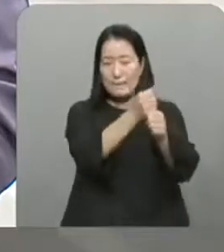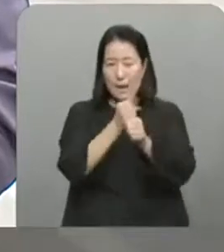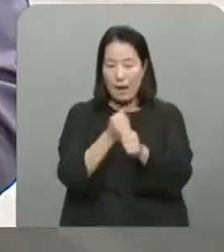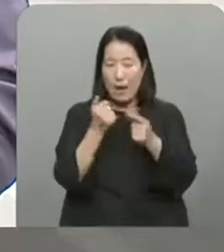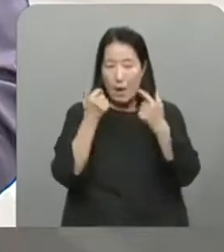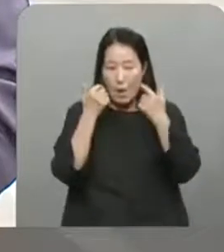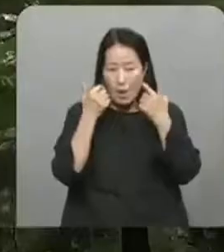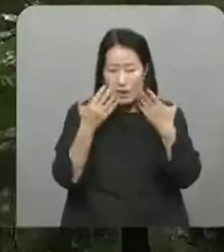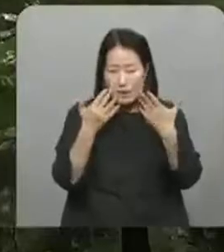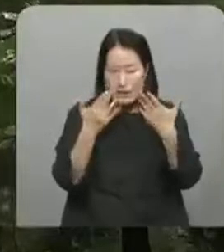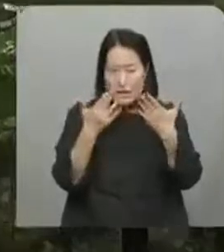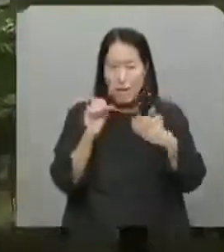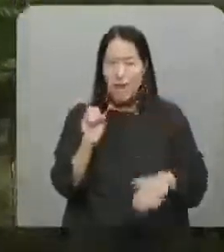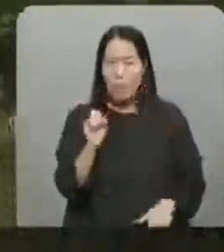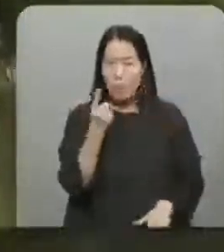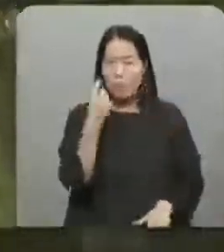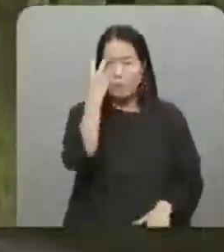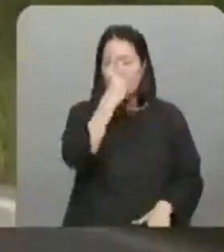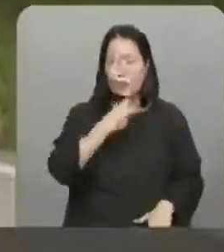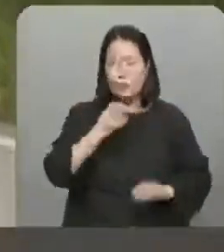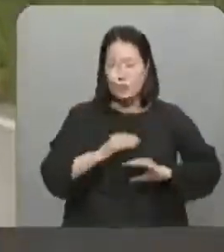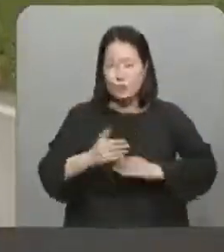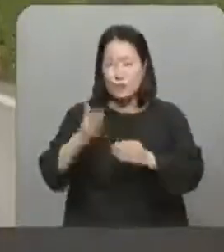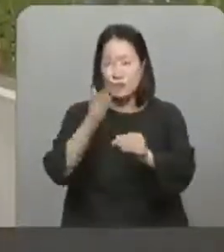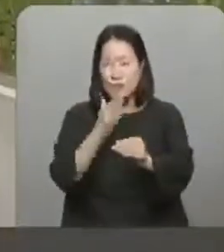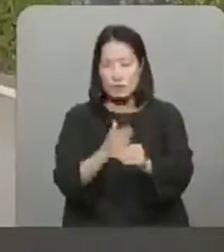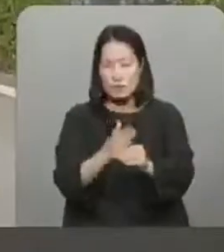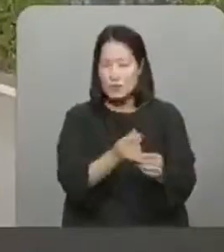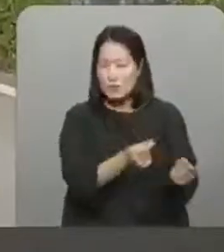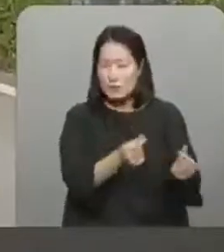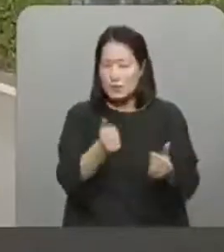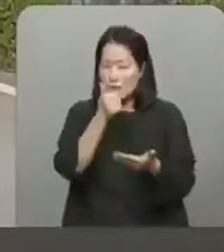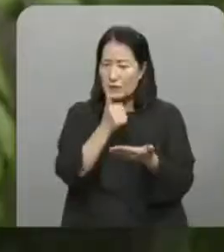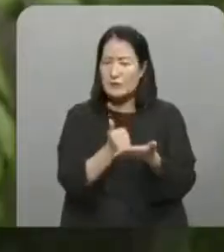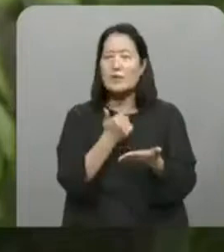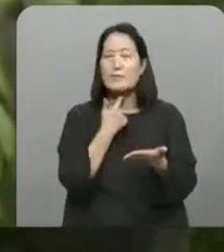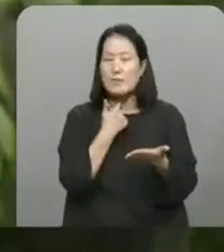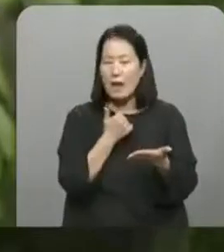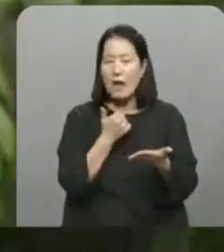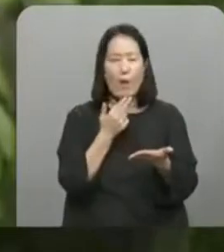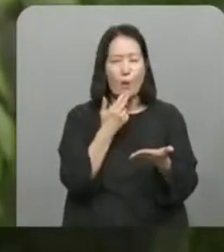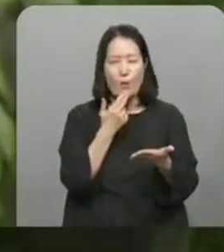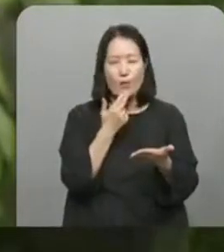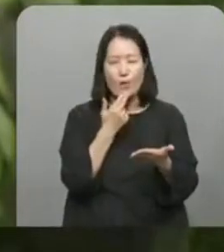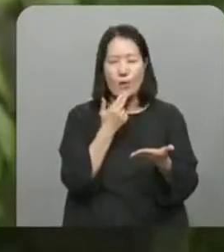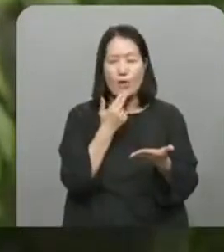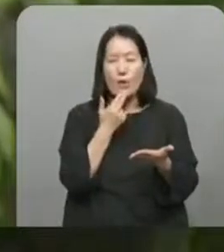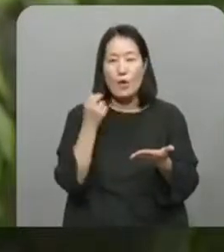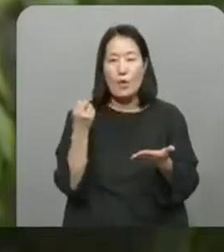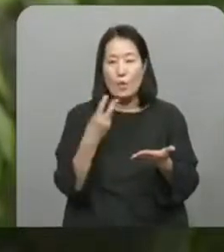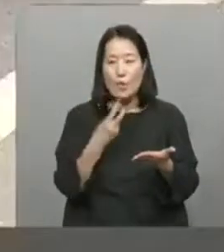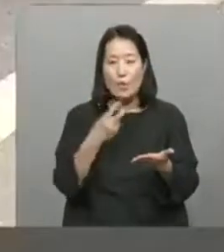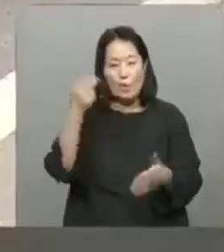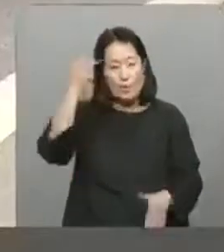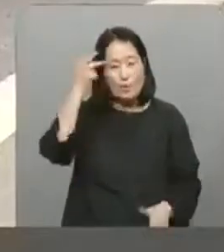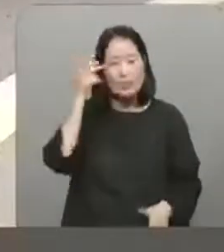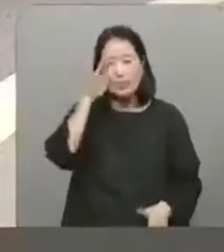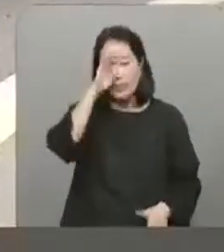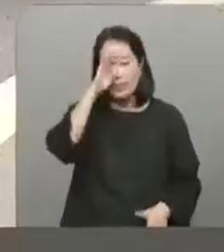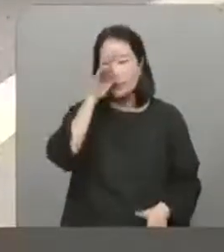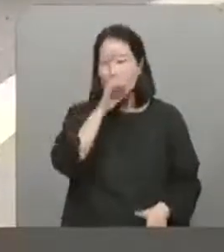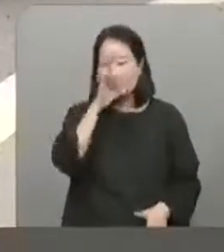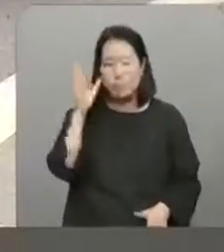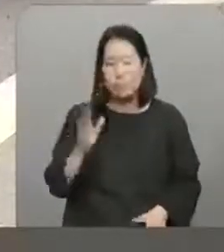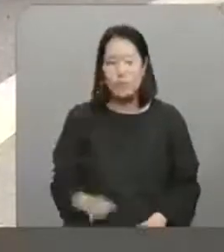동기를 조사 중입니다. 경찰은 이 남성이 유사 범행 전과와 정신병력은 없다고 밝혔습니다. 이유 없이 주변